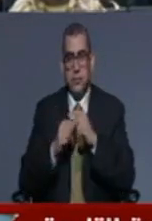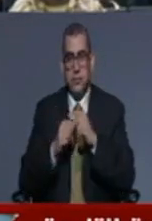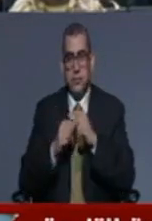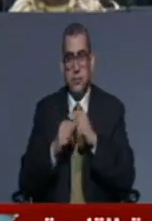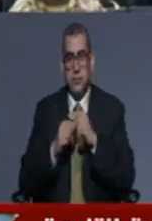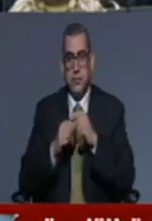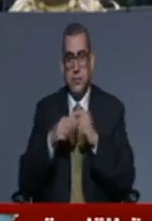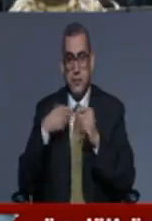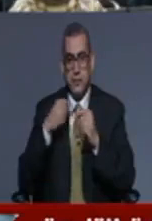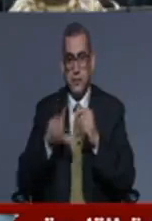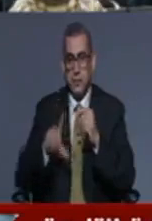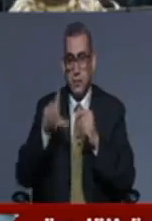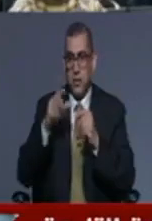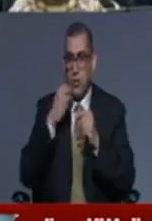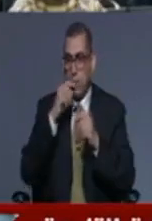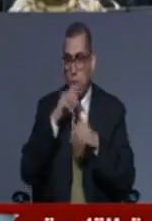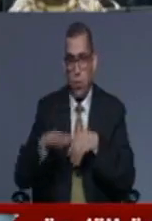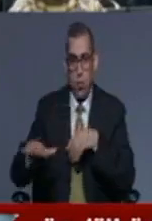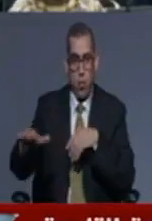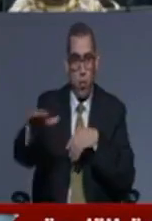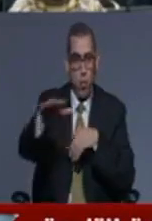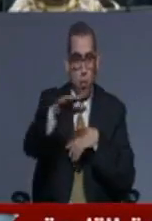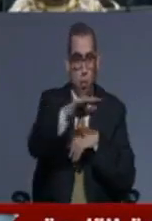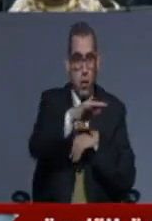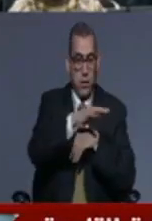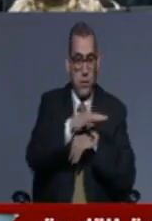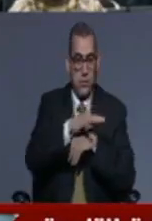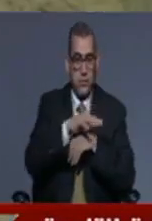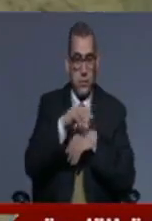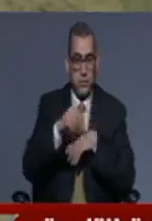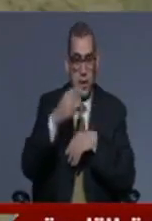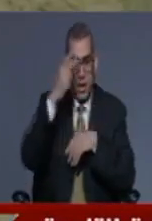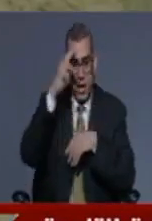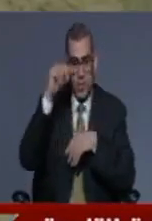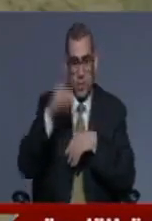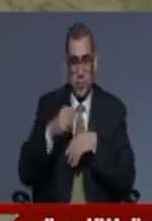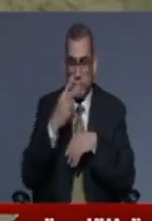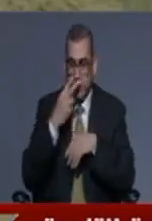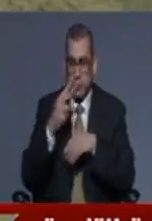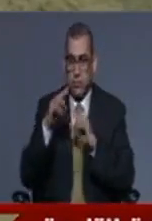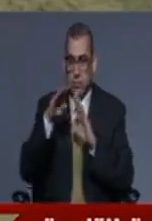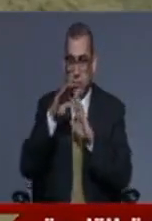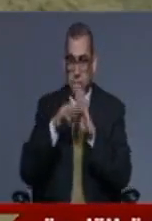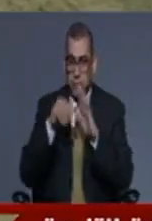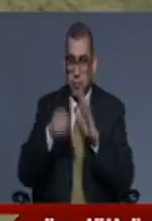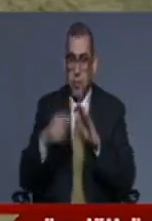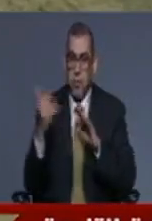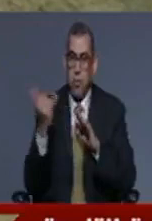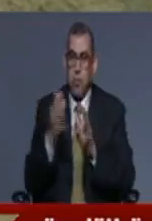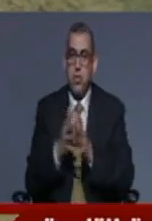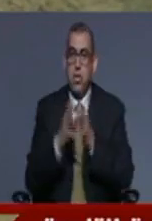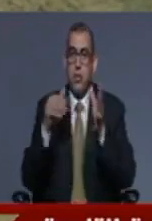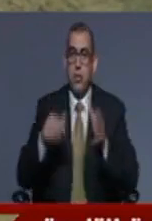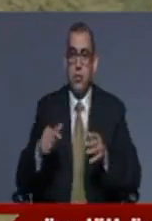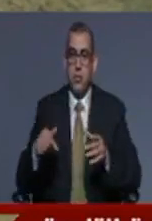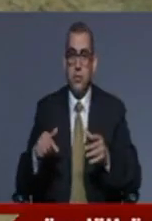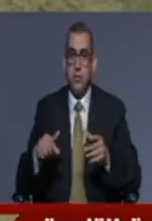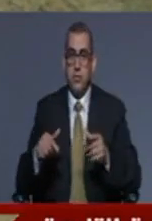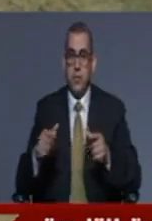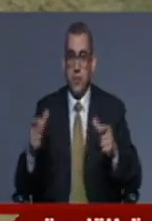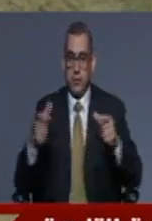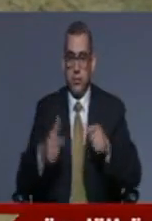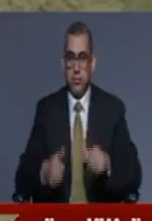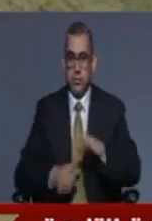السيدة والسادة، إن نظرا لهذه الأهمية الكبرى لهذه القمة،